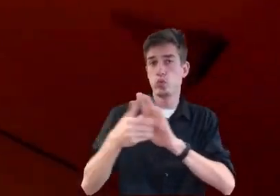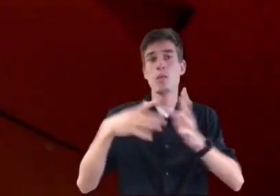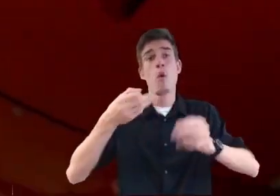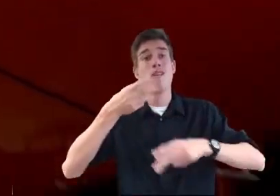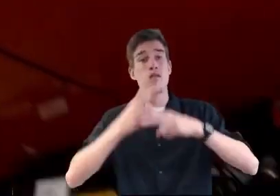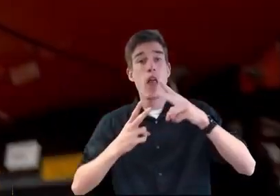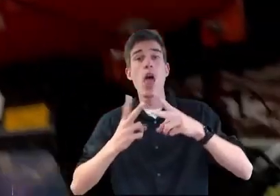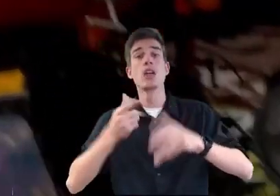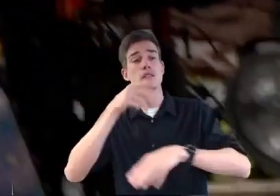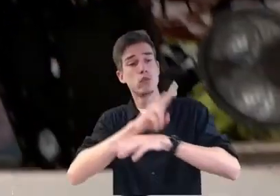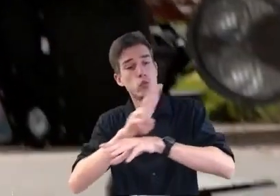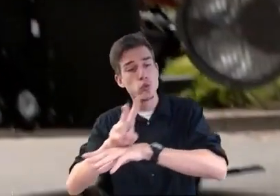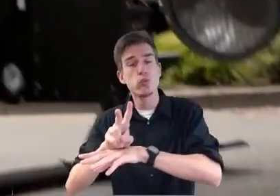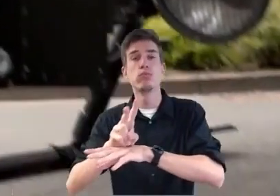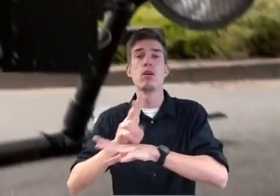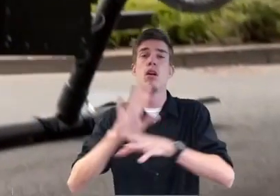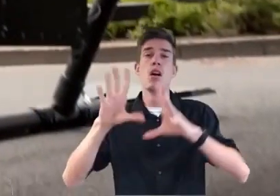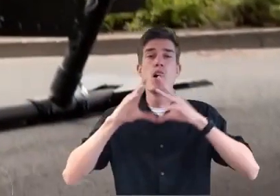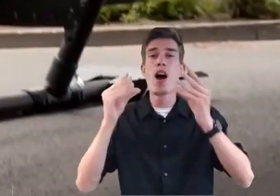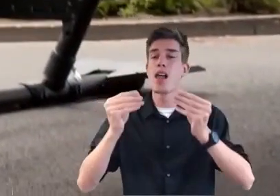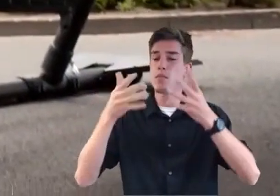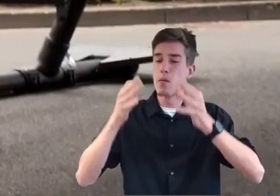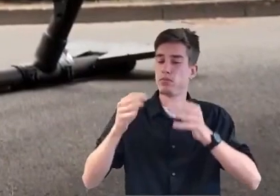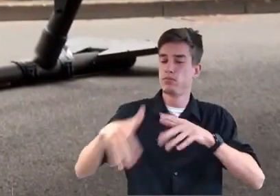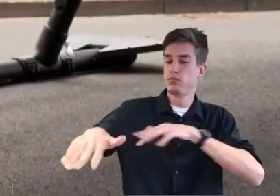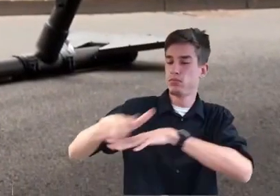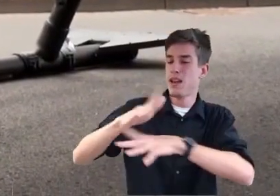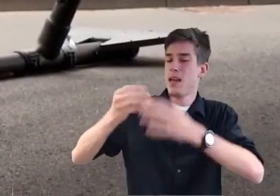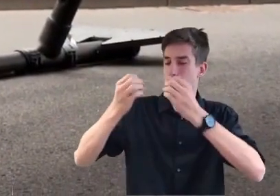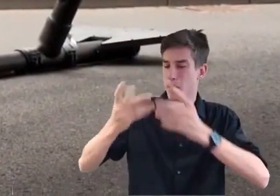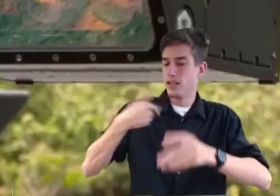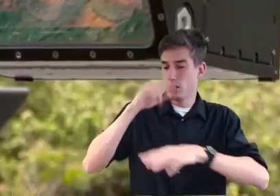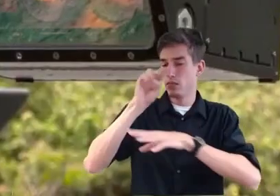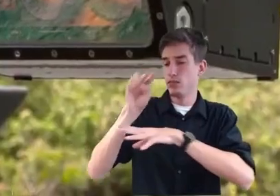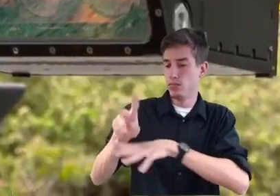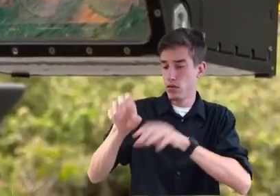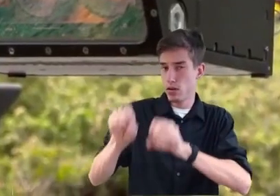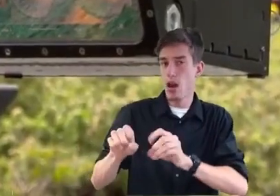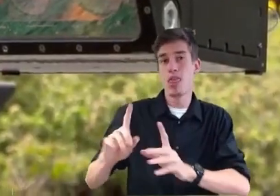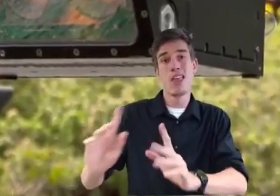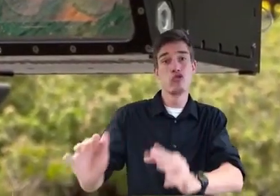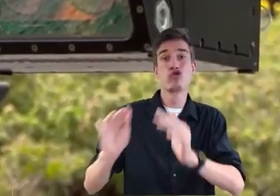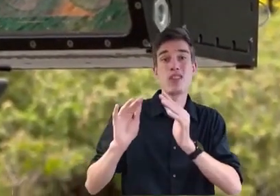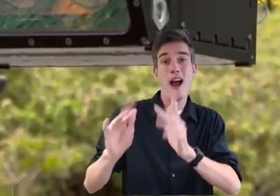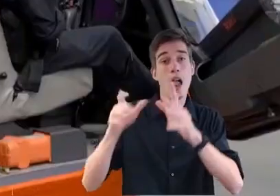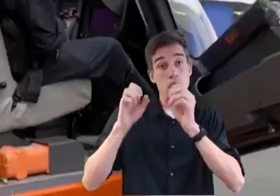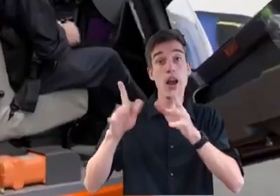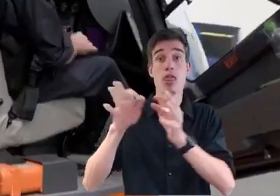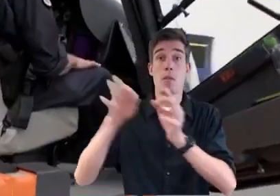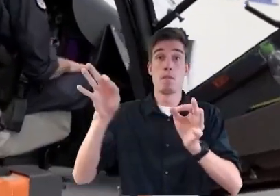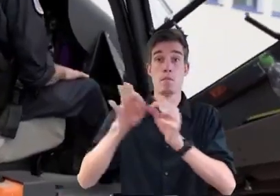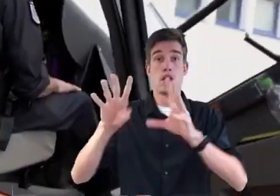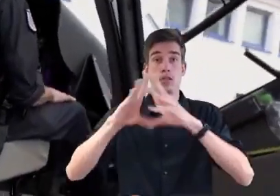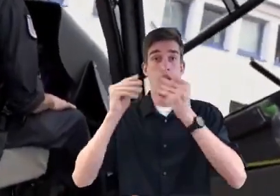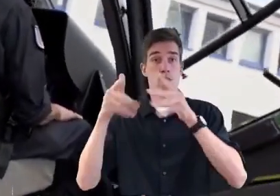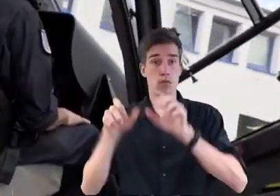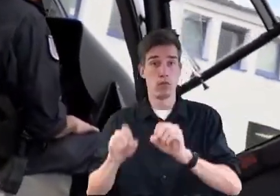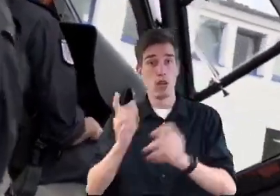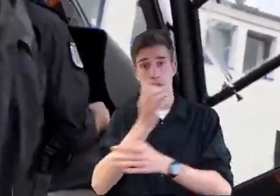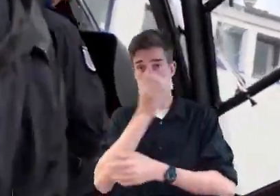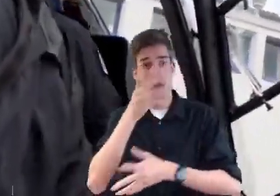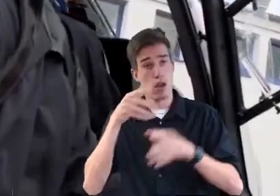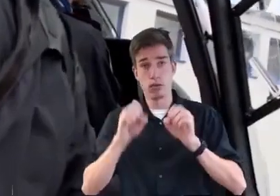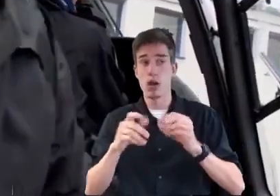Verletzten, bei der Überwachung von Flüchtlingsströmen oder eine besondere Fähigkeit ist das Strahlenmessen. Insofern dient sozusagen jetzt